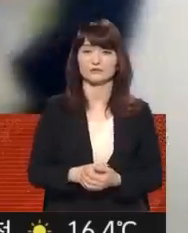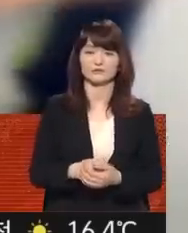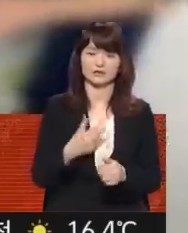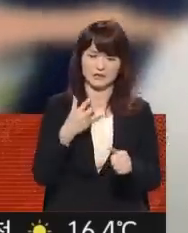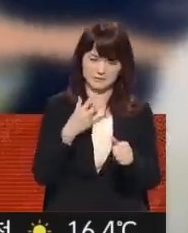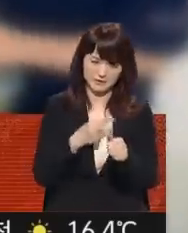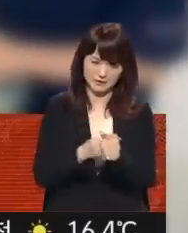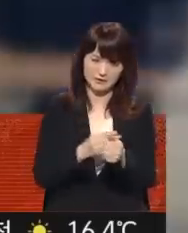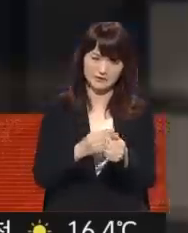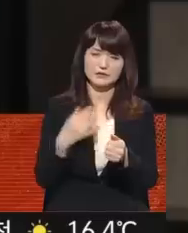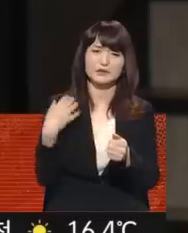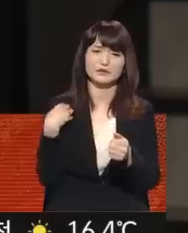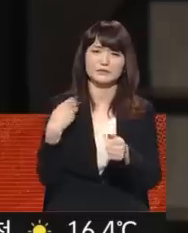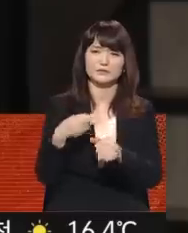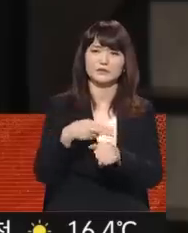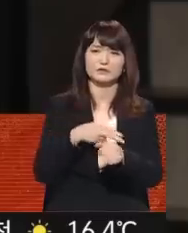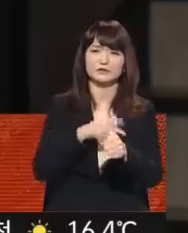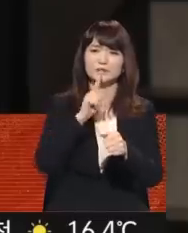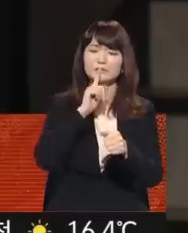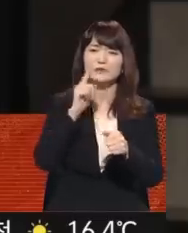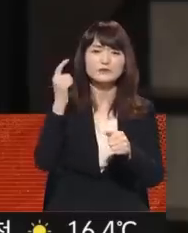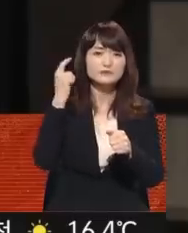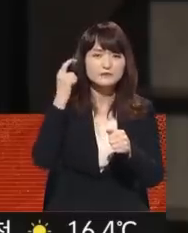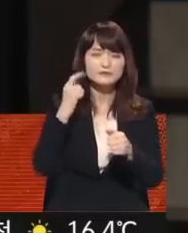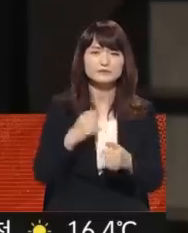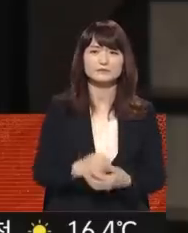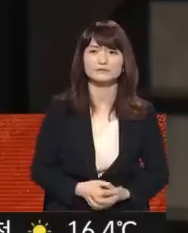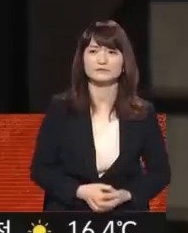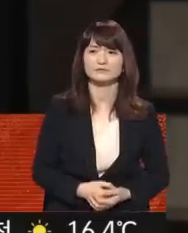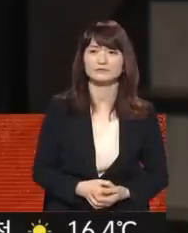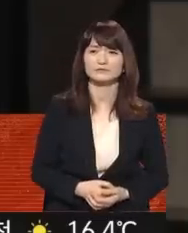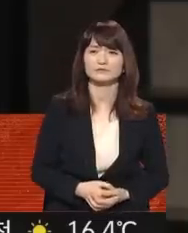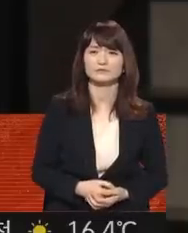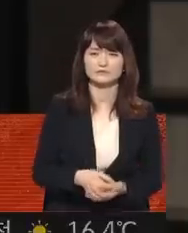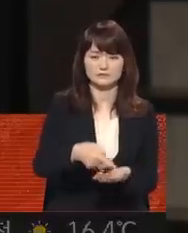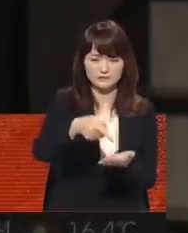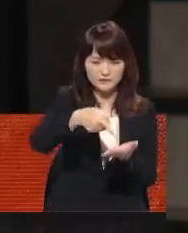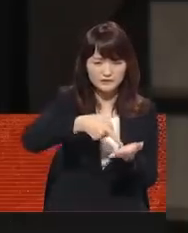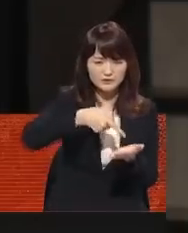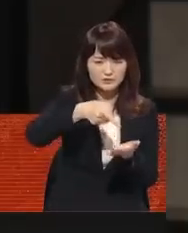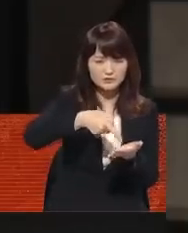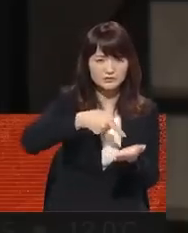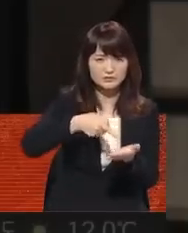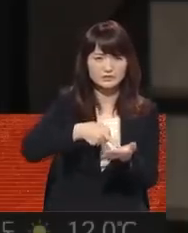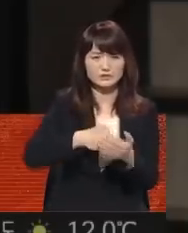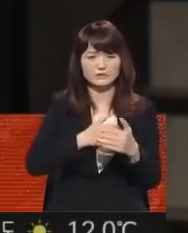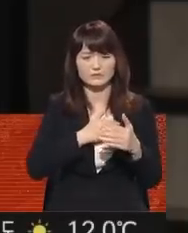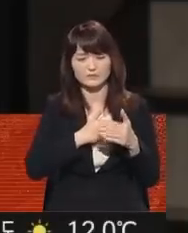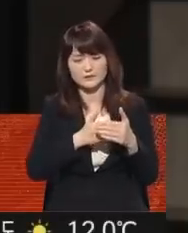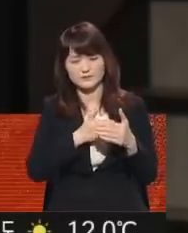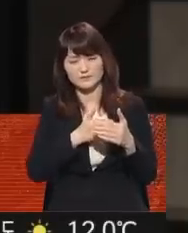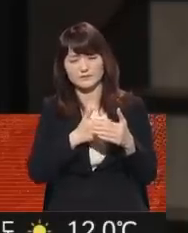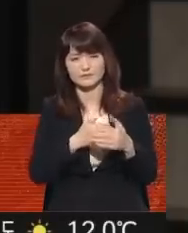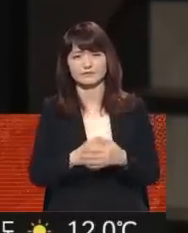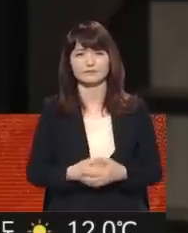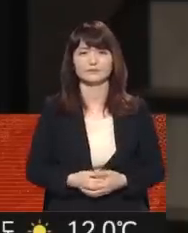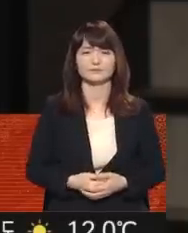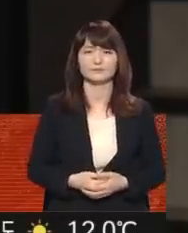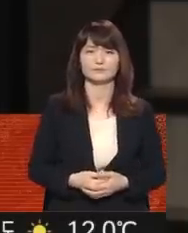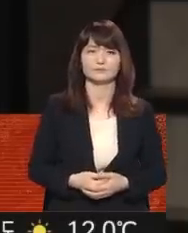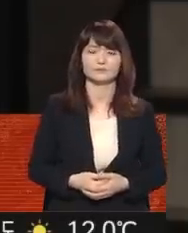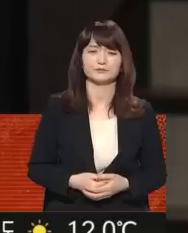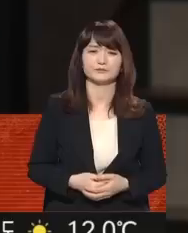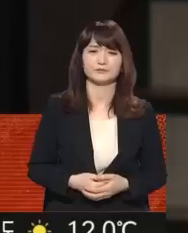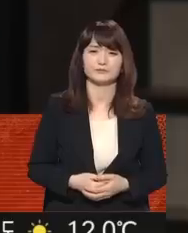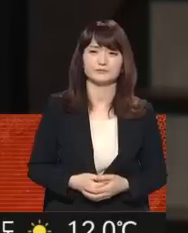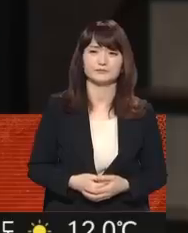그분 얘기 들어보면 정말 어떤 수술 같은 거 하면은 초긴장 상태라고 그래요 지금 이제